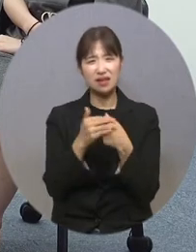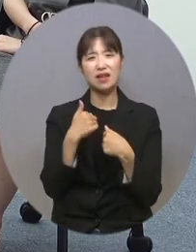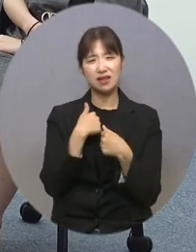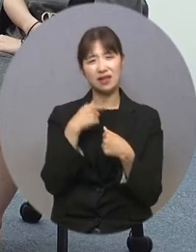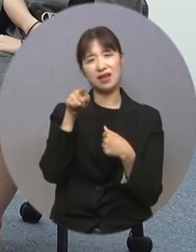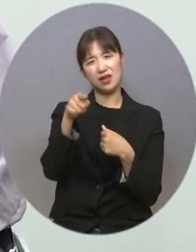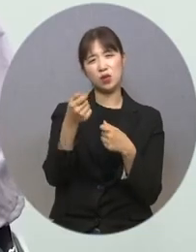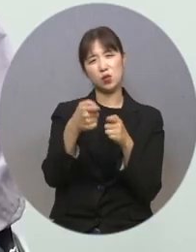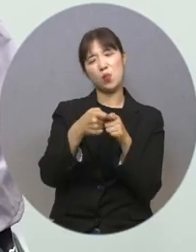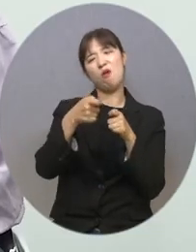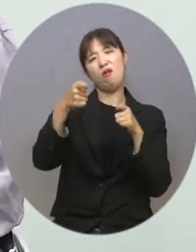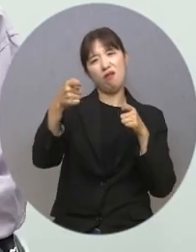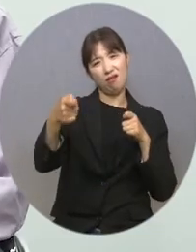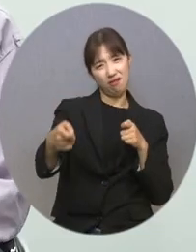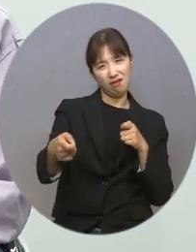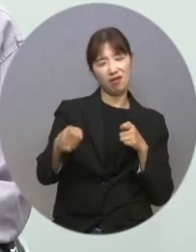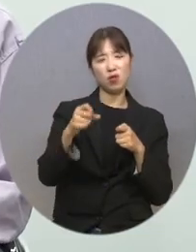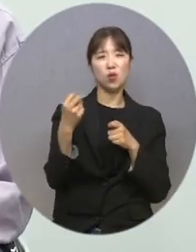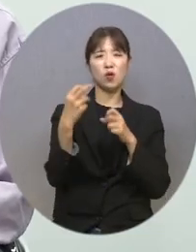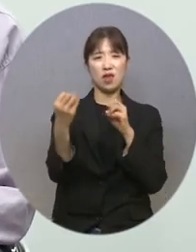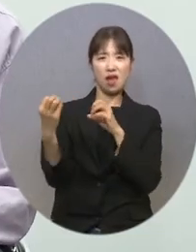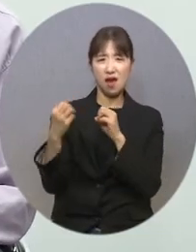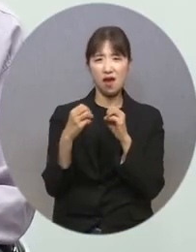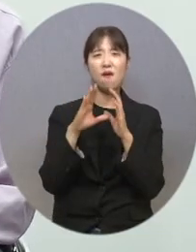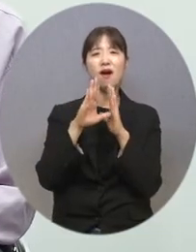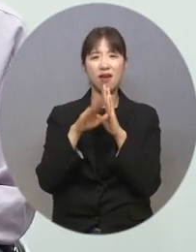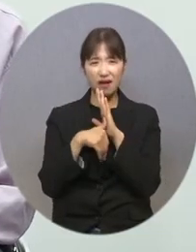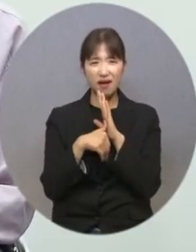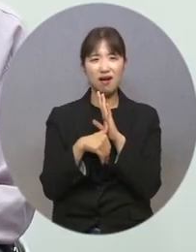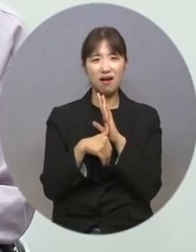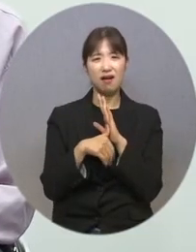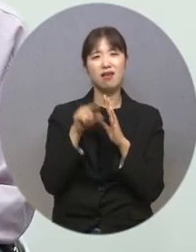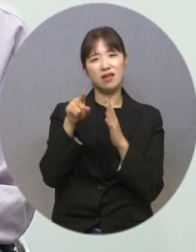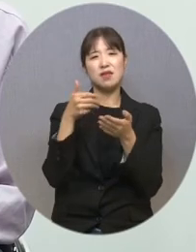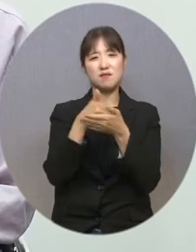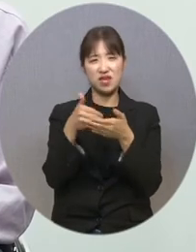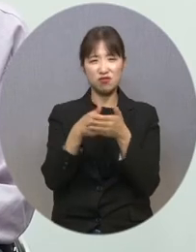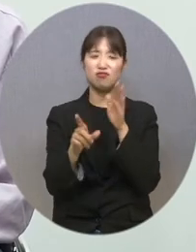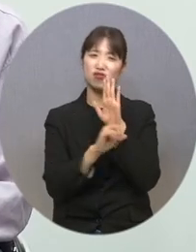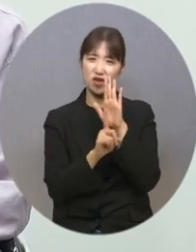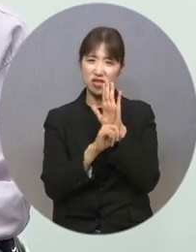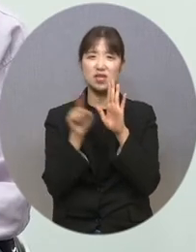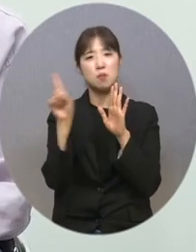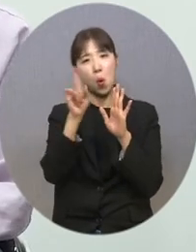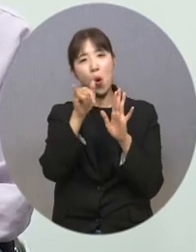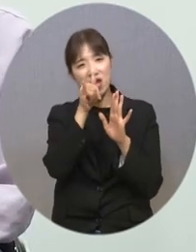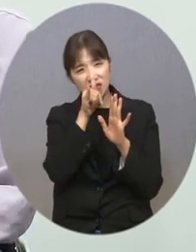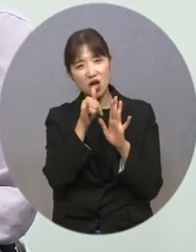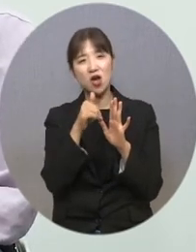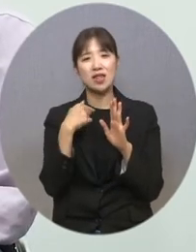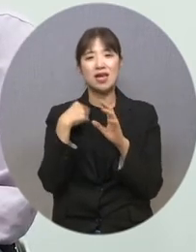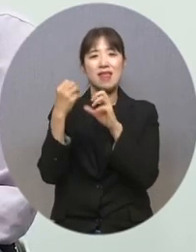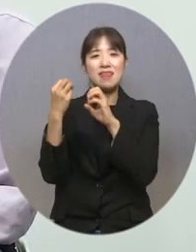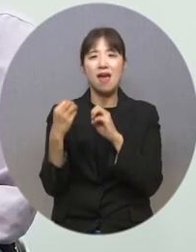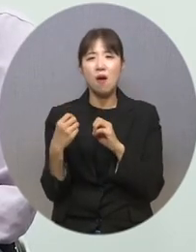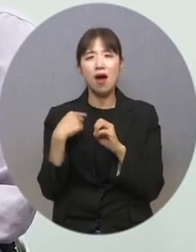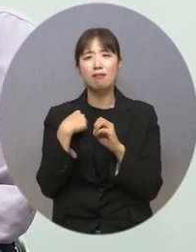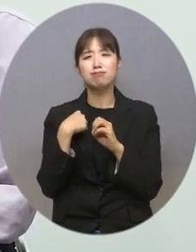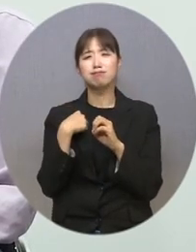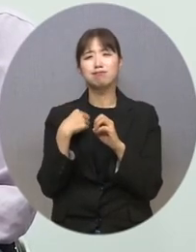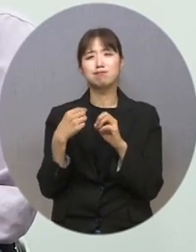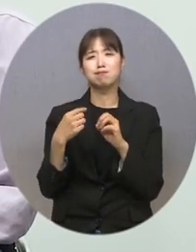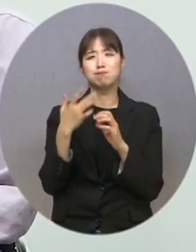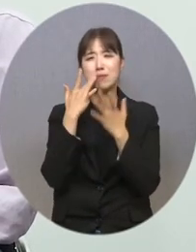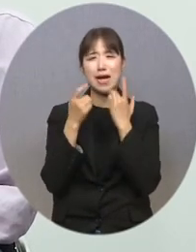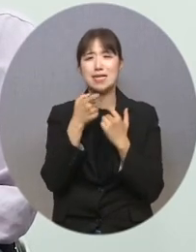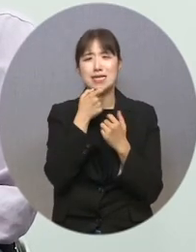여기서부터 좀 멀어지고 대화 같은걸 했듯 5 그래서 약간 미리 이 미술전시회 서버가 있는지 대학생 빠지지 않기 위해서는 저희가